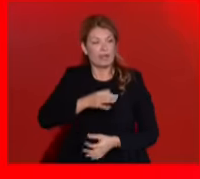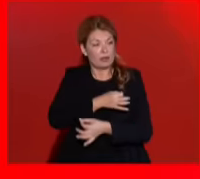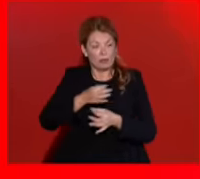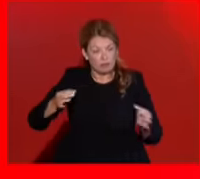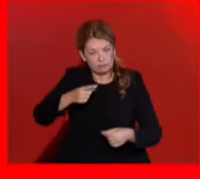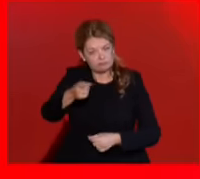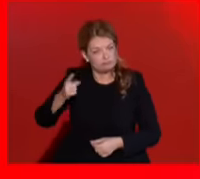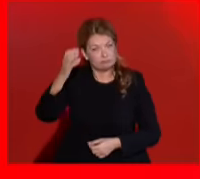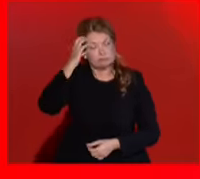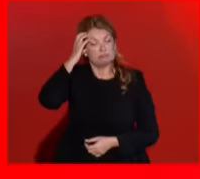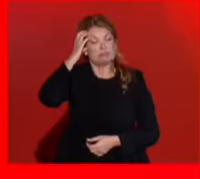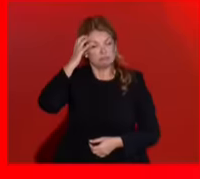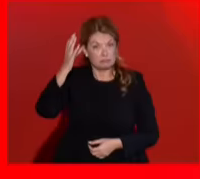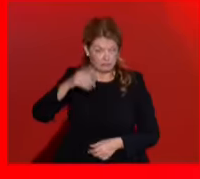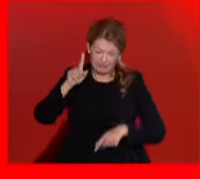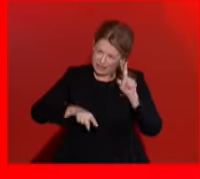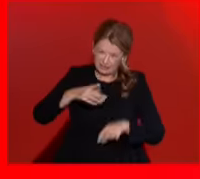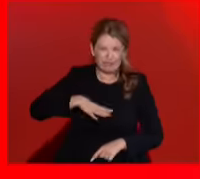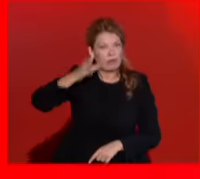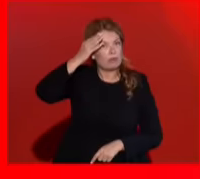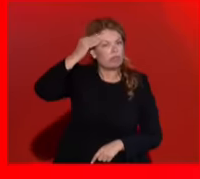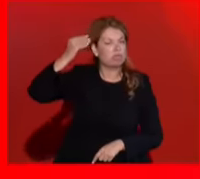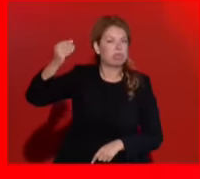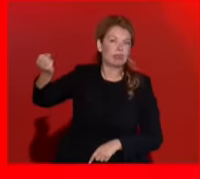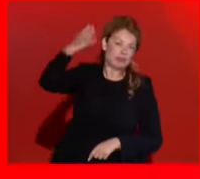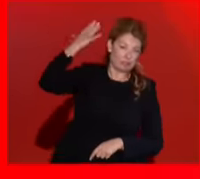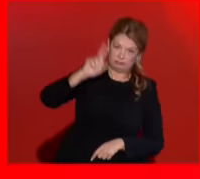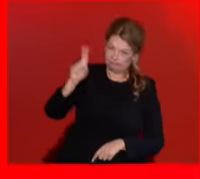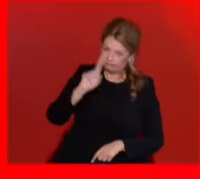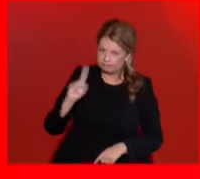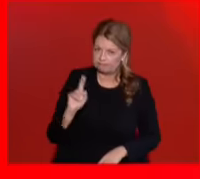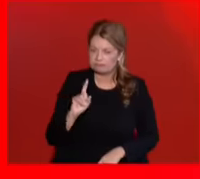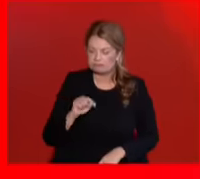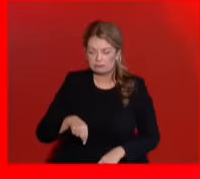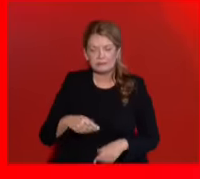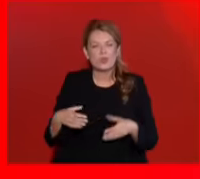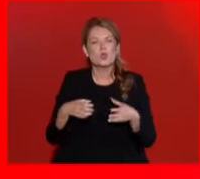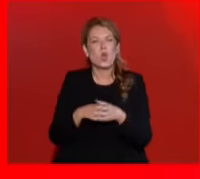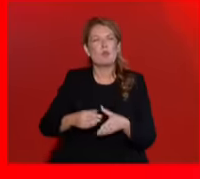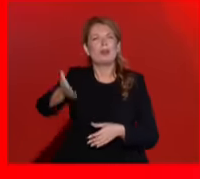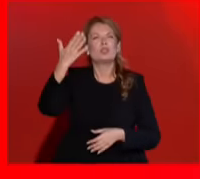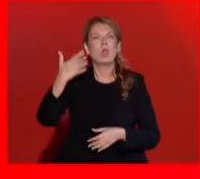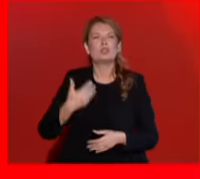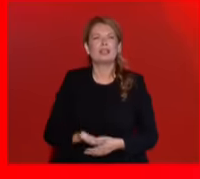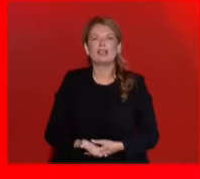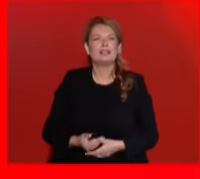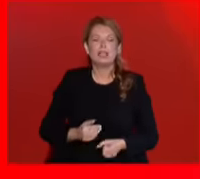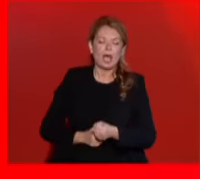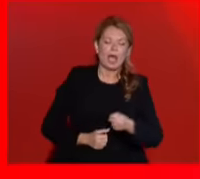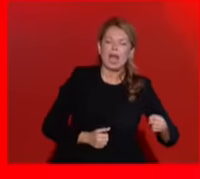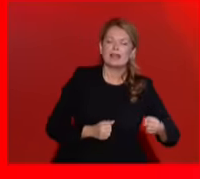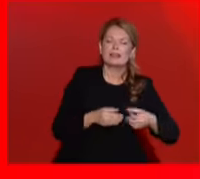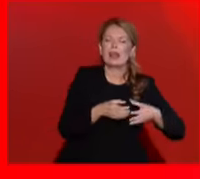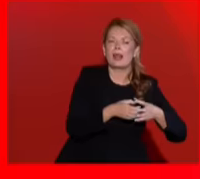Να θυμηθούμε, γιατί κάποιοι θέλουν να ξεχάσουμε, το πώς ένα μικρό κόμμα της αριστεράς αγκάλιασε